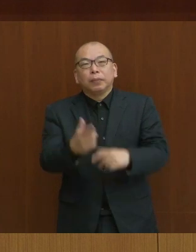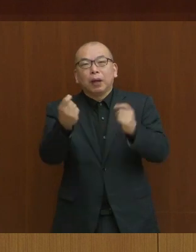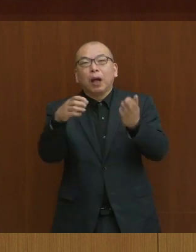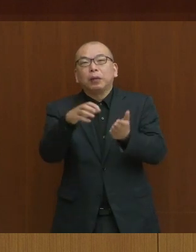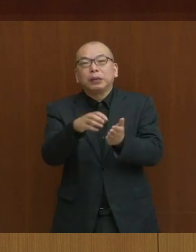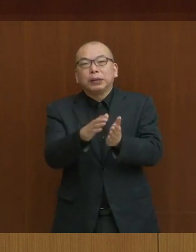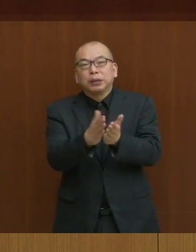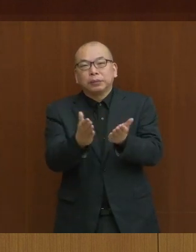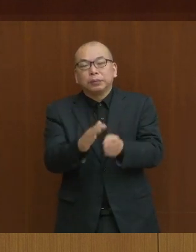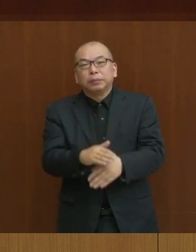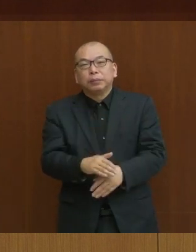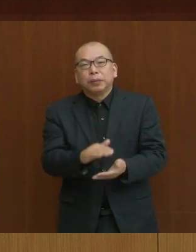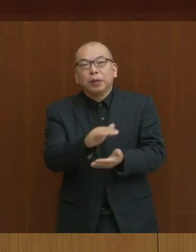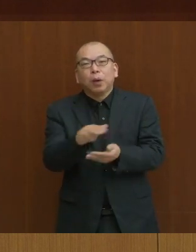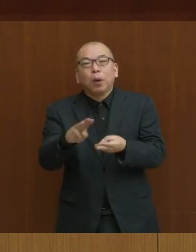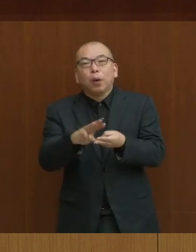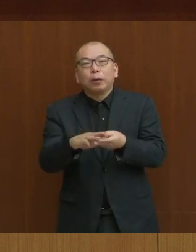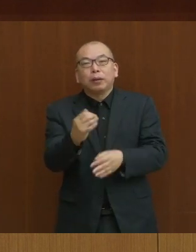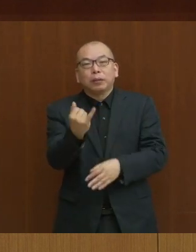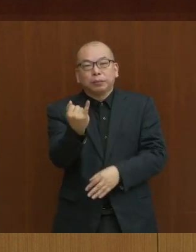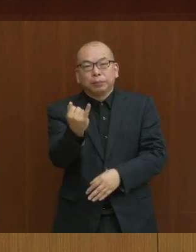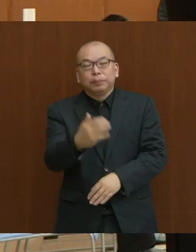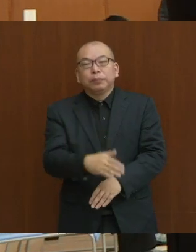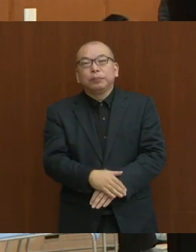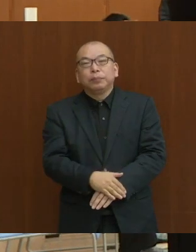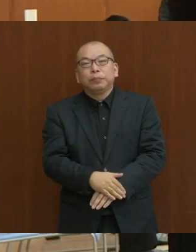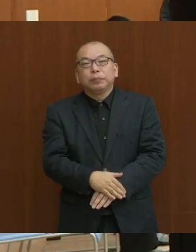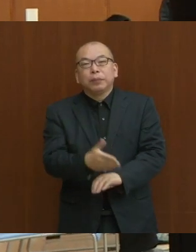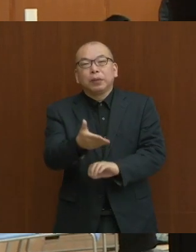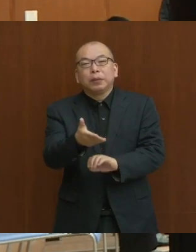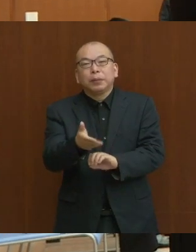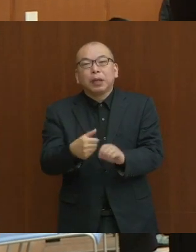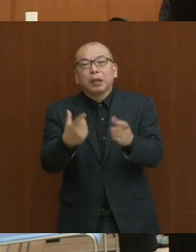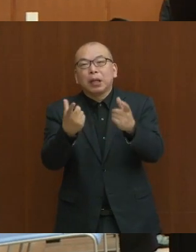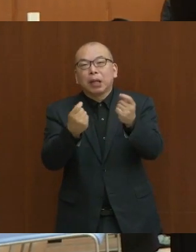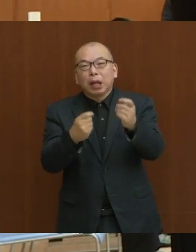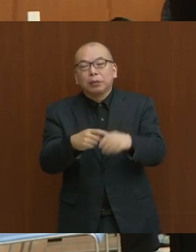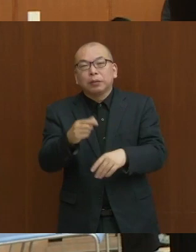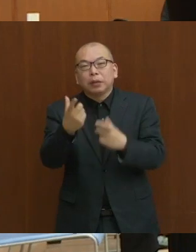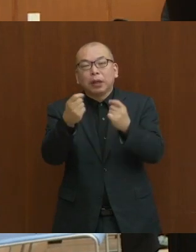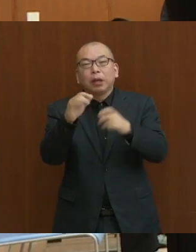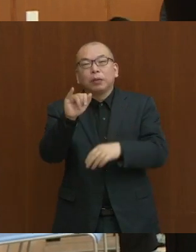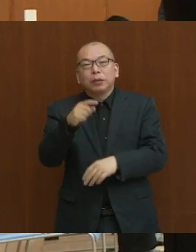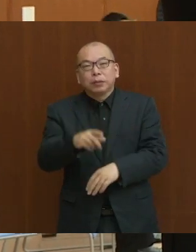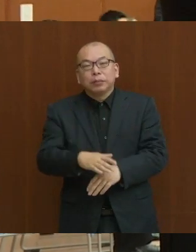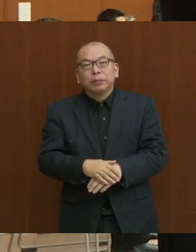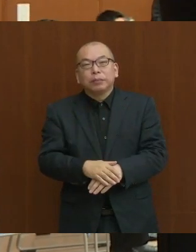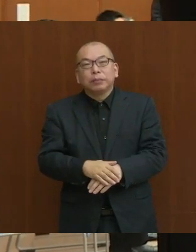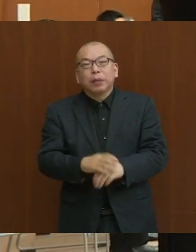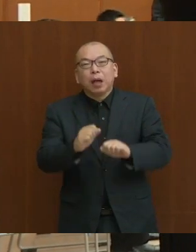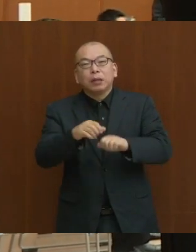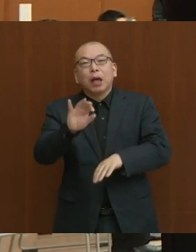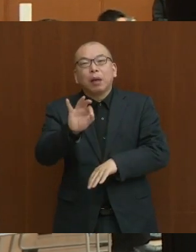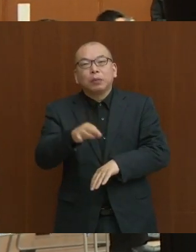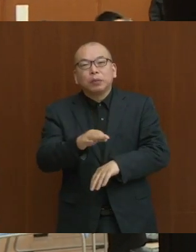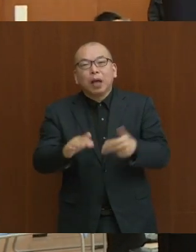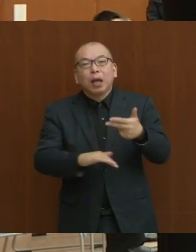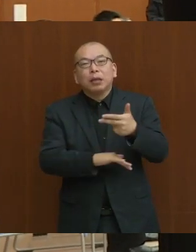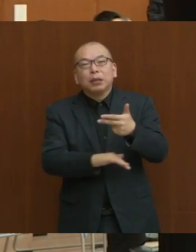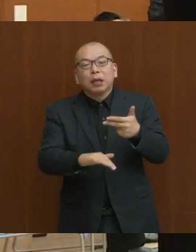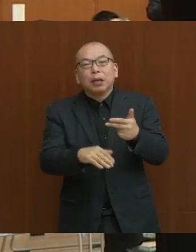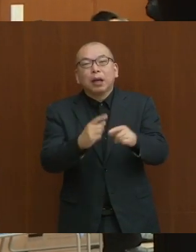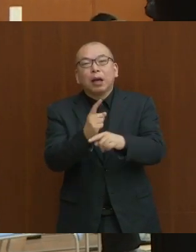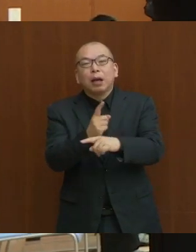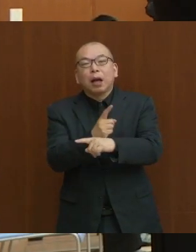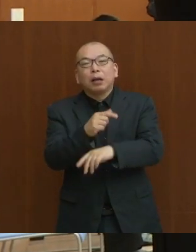学域、横田恵理子。島根大学大学院、生物資源科学研